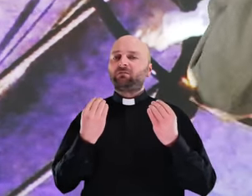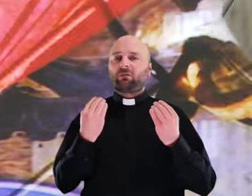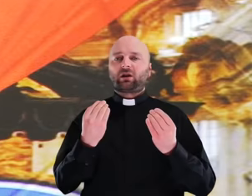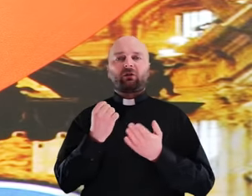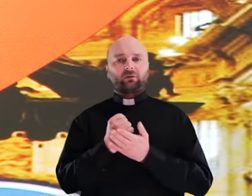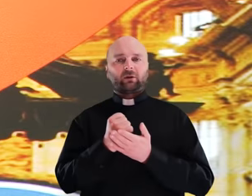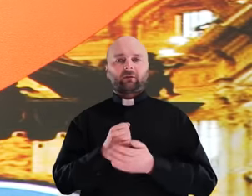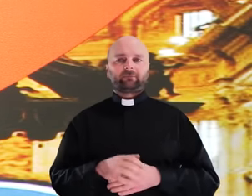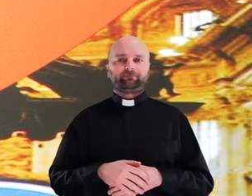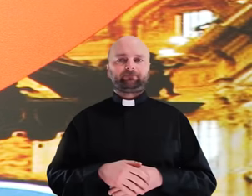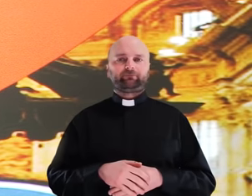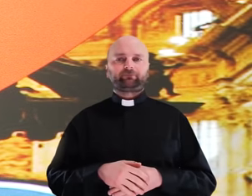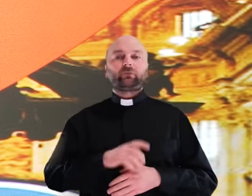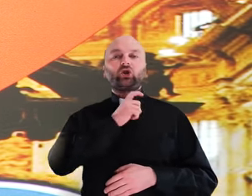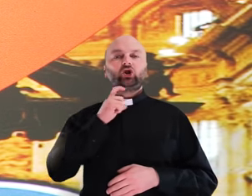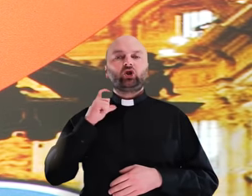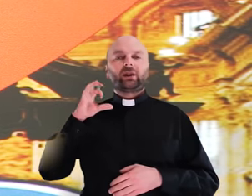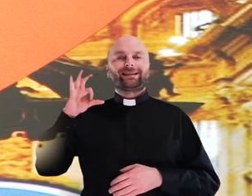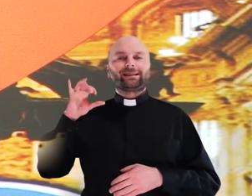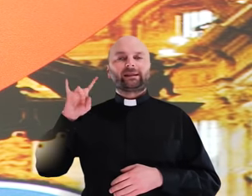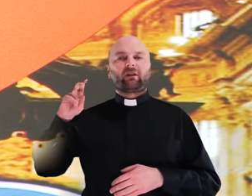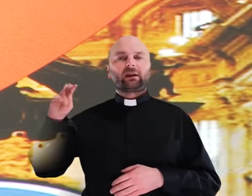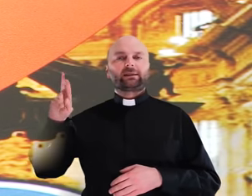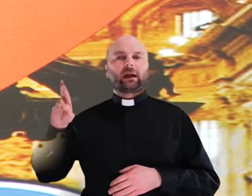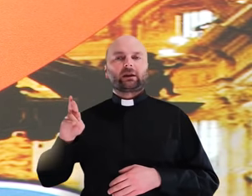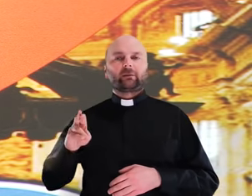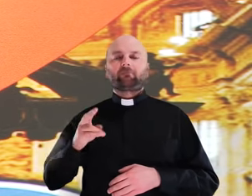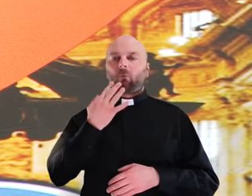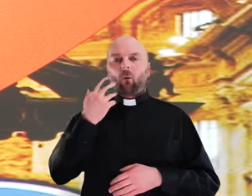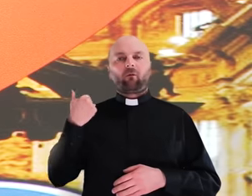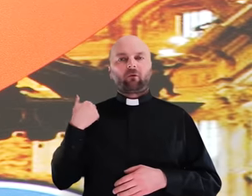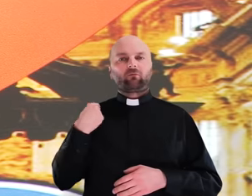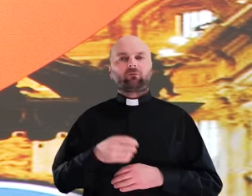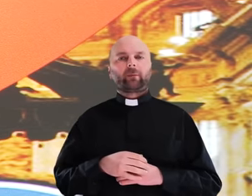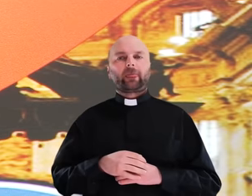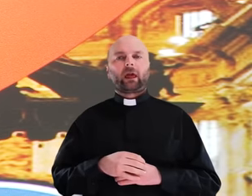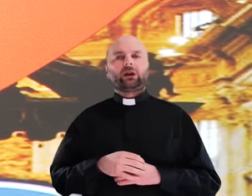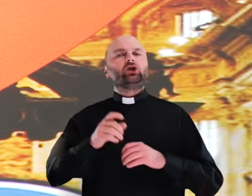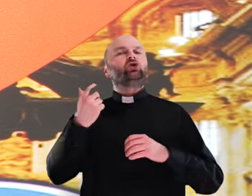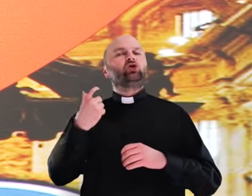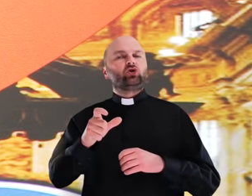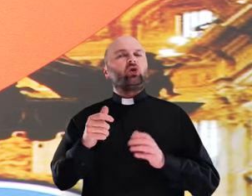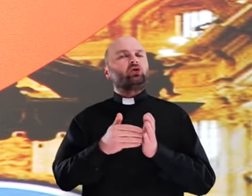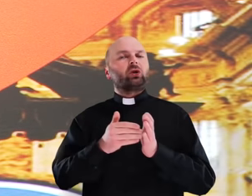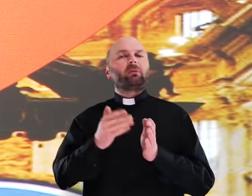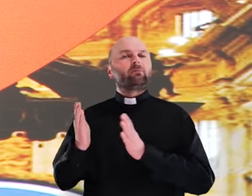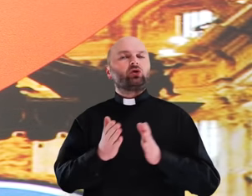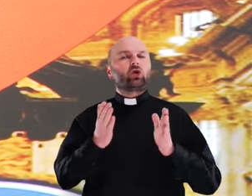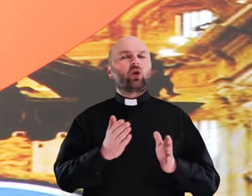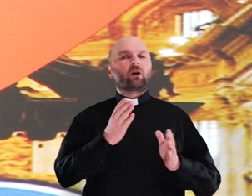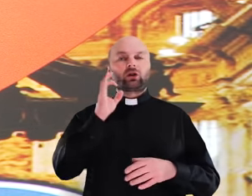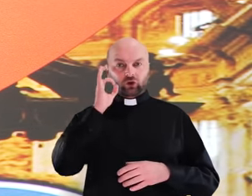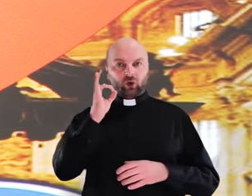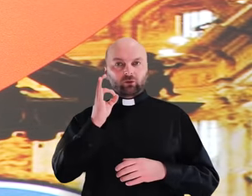wspaniałym. Ksiądz Sylwester mówił tutaj przed chwilą, co trzeba zrobić, żeby dobrze przygotować się na